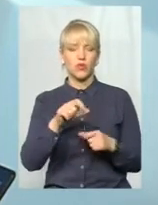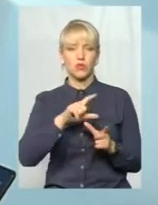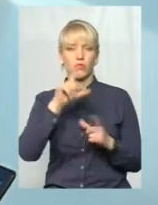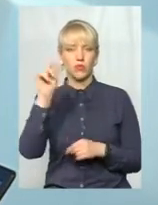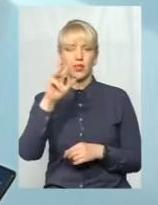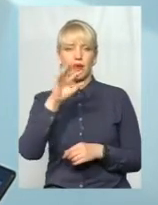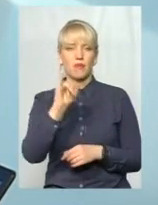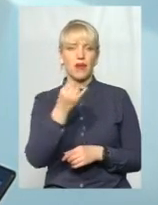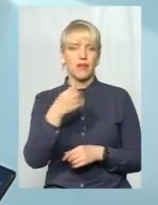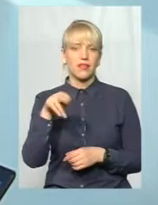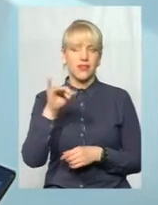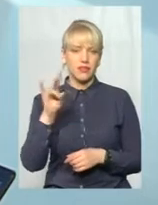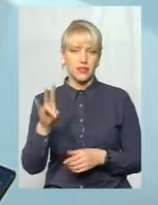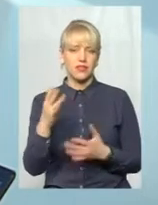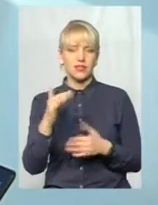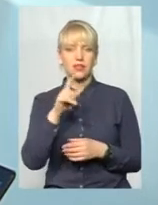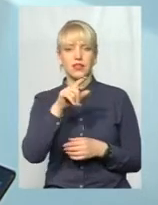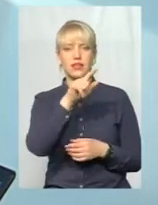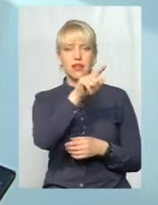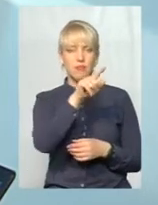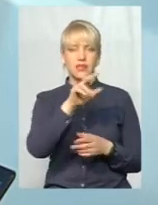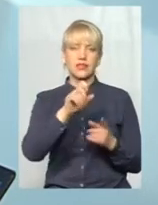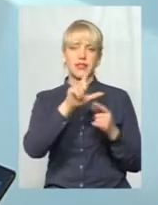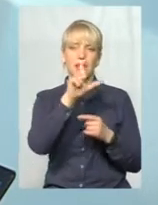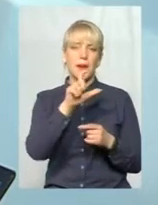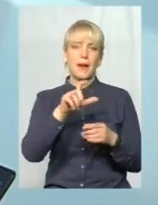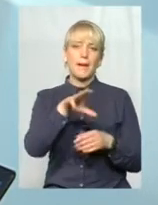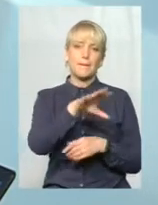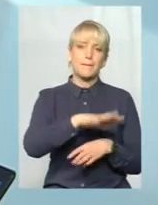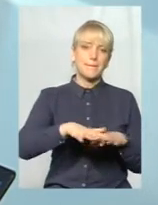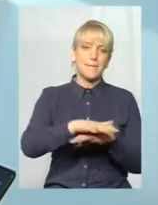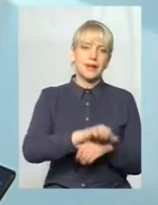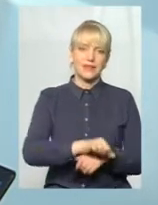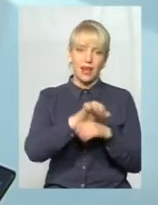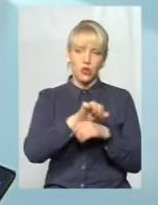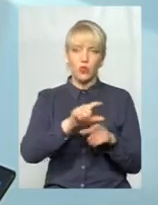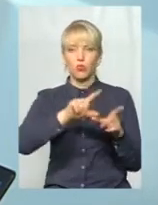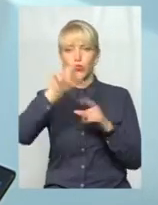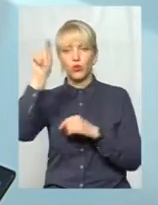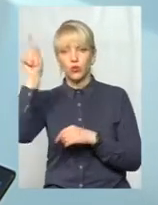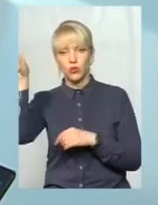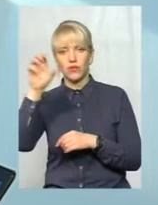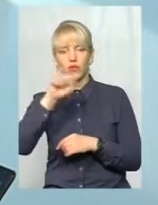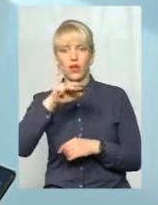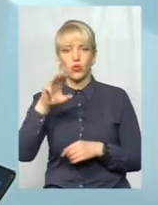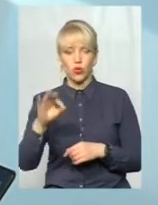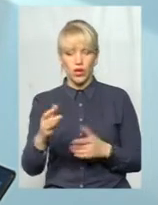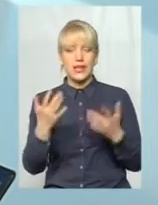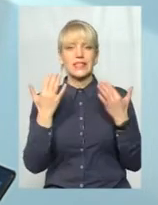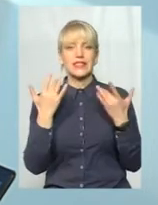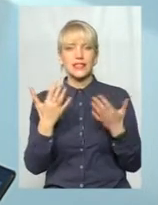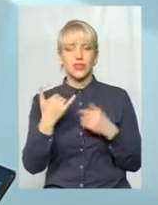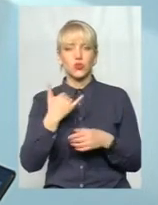Майдан, скільки в нас з Майдану могло поїхати ті чи інші підрозділи, тому що після Майдану в нас формувалися здебільшого добровольчі батальйони. Скільки в